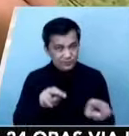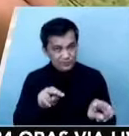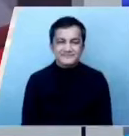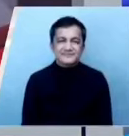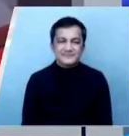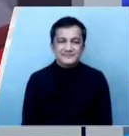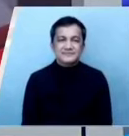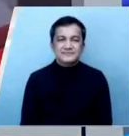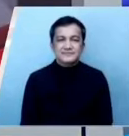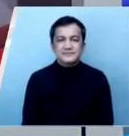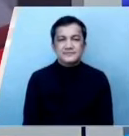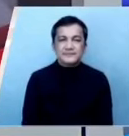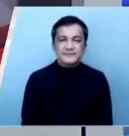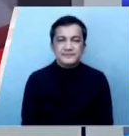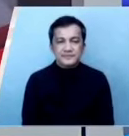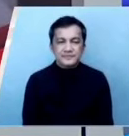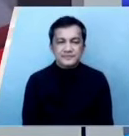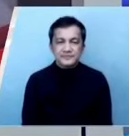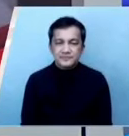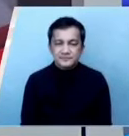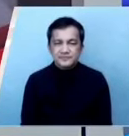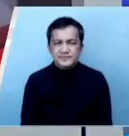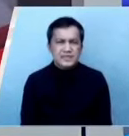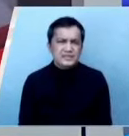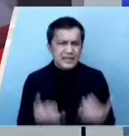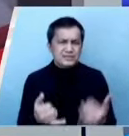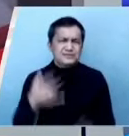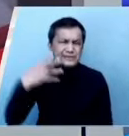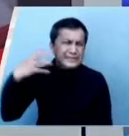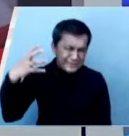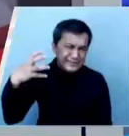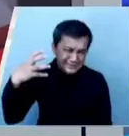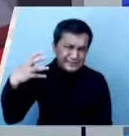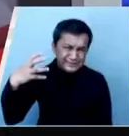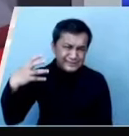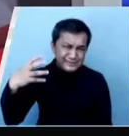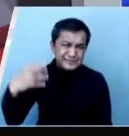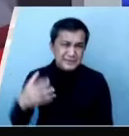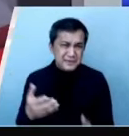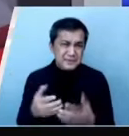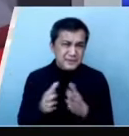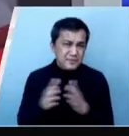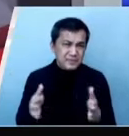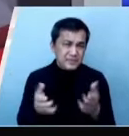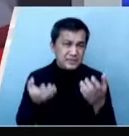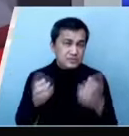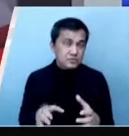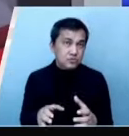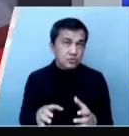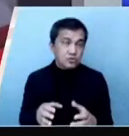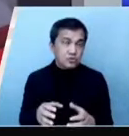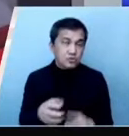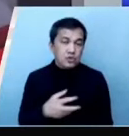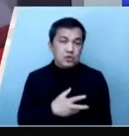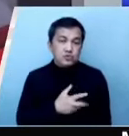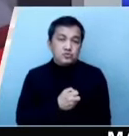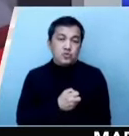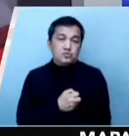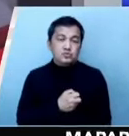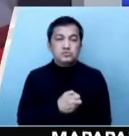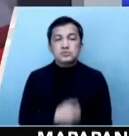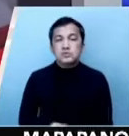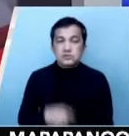oras. Ngayong napakainit ng panahon, mas malaki ang tsansa ng stroke. Ayon po yan